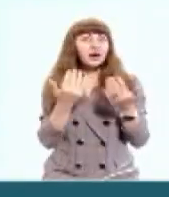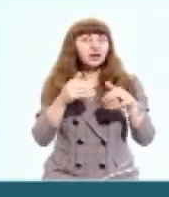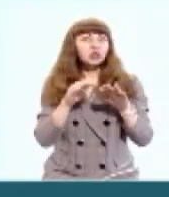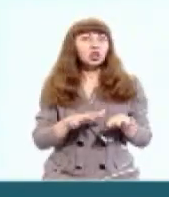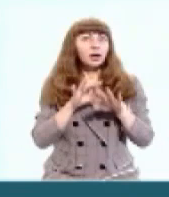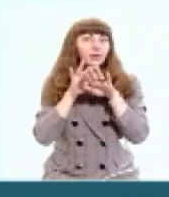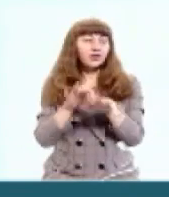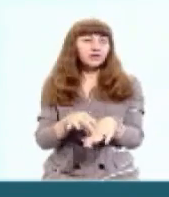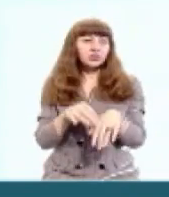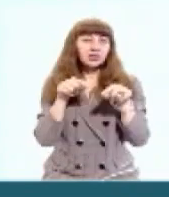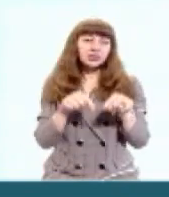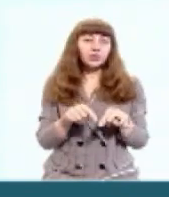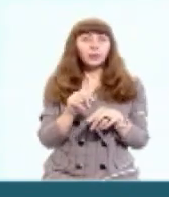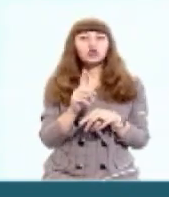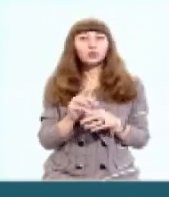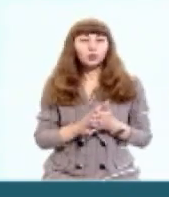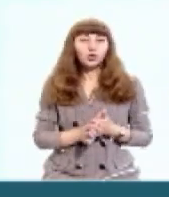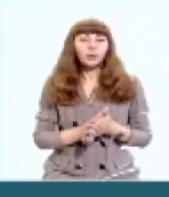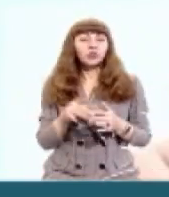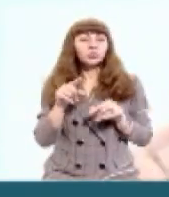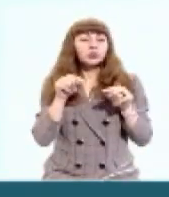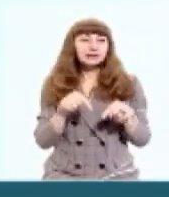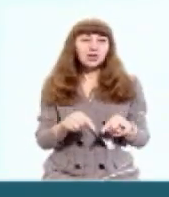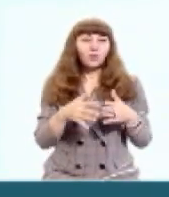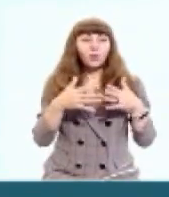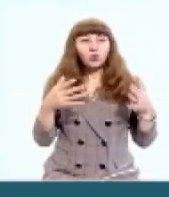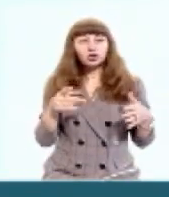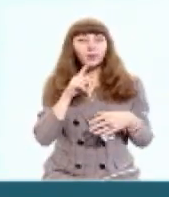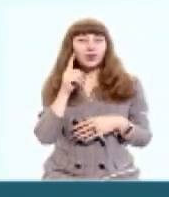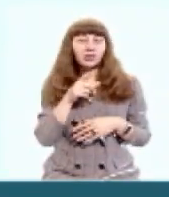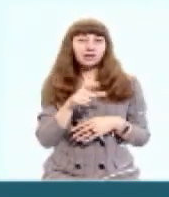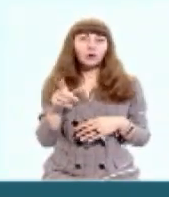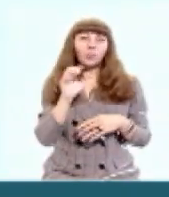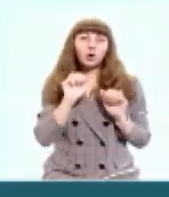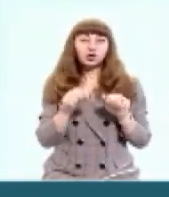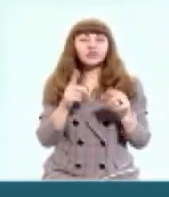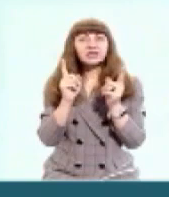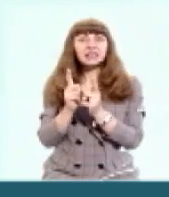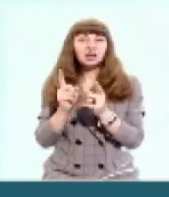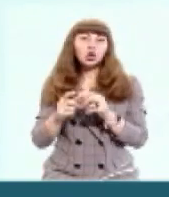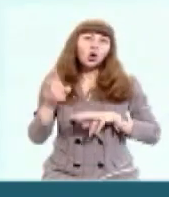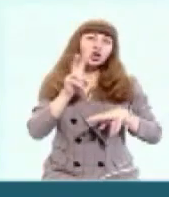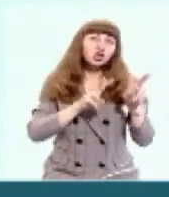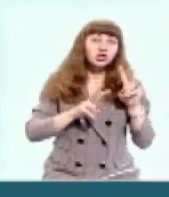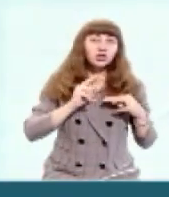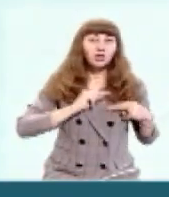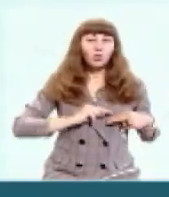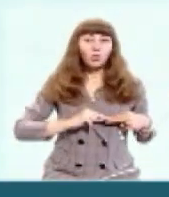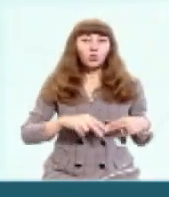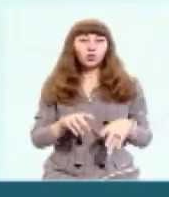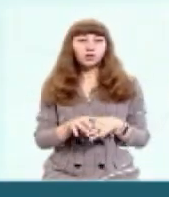именно на этой площадке? Потому что здесь большинство молодежи можно встретить. То есть молодежь, которая ищет работу, также не